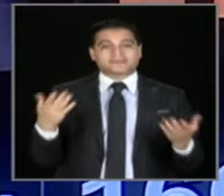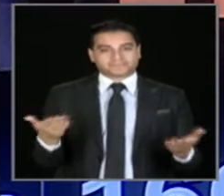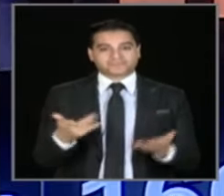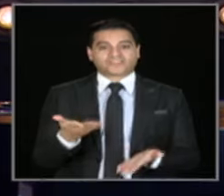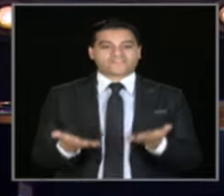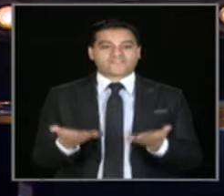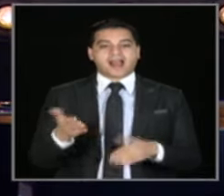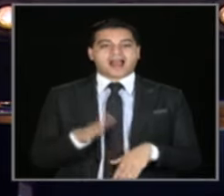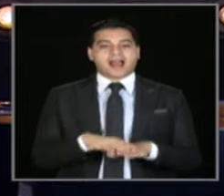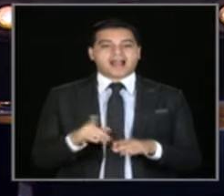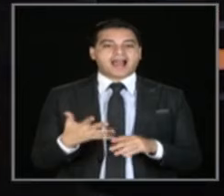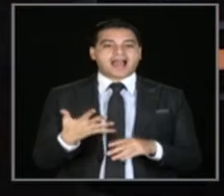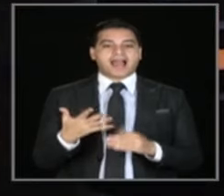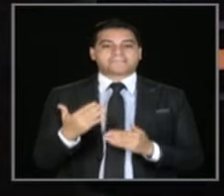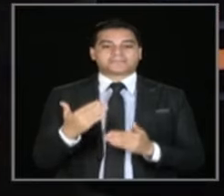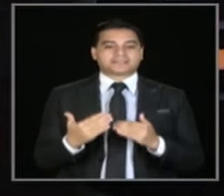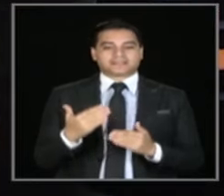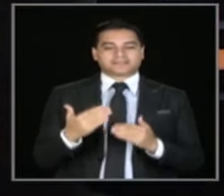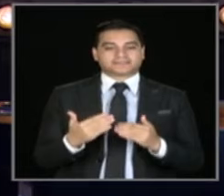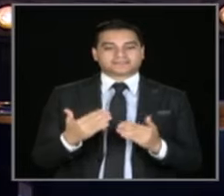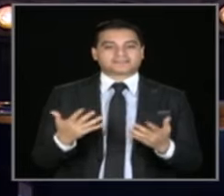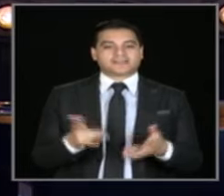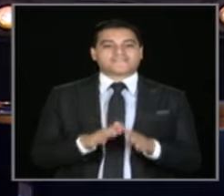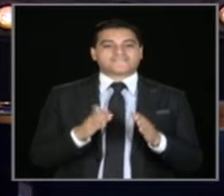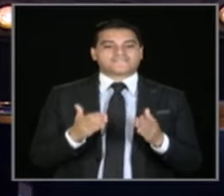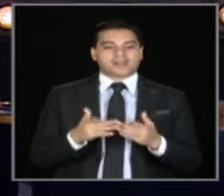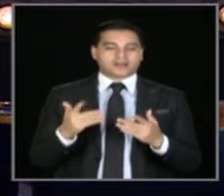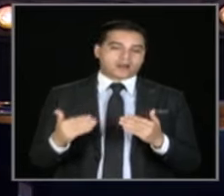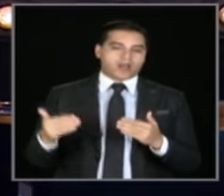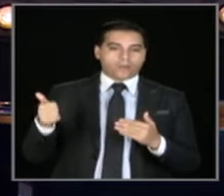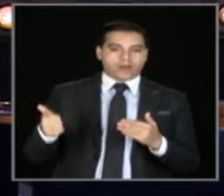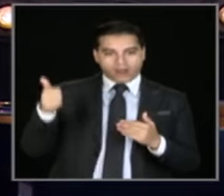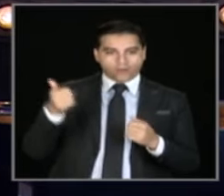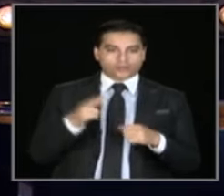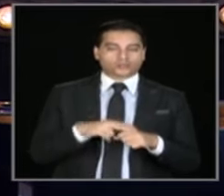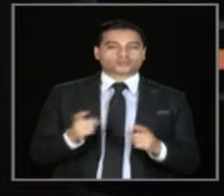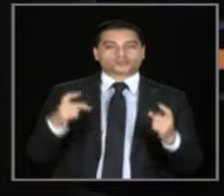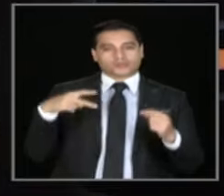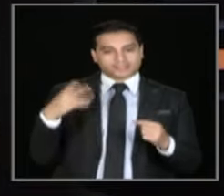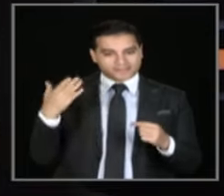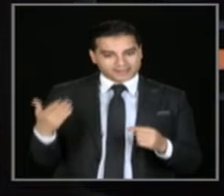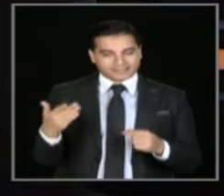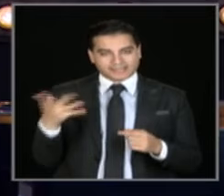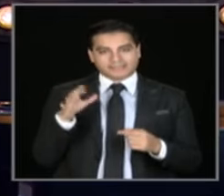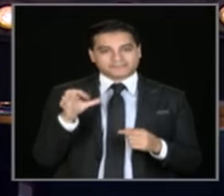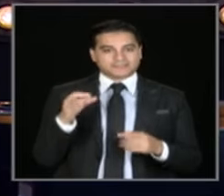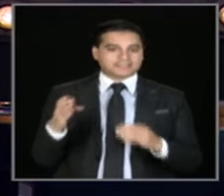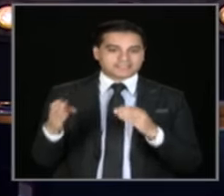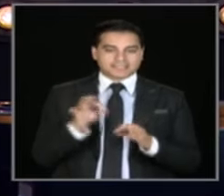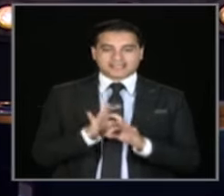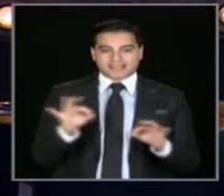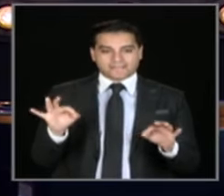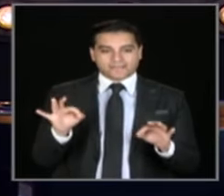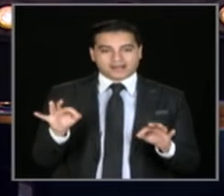فرقت معاكو على 5 نقاط. فريق كوميكس صدارة المجموعة وتأهل لدور الثمانية ب9 نقاط